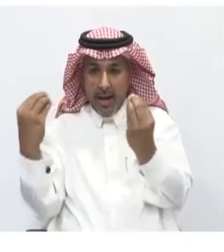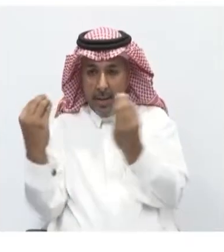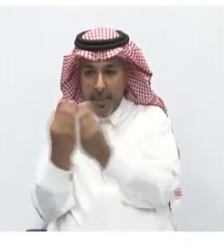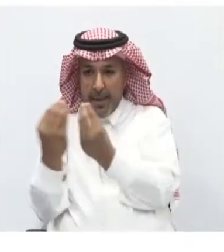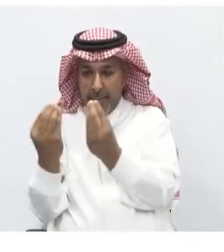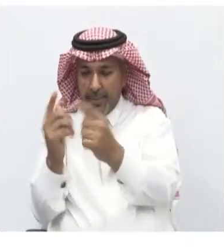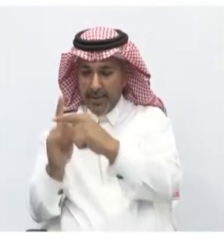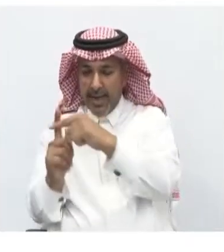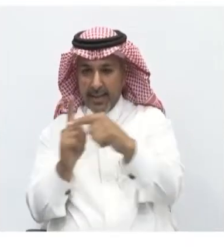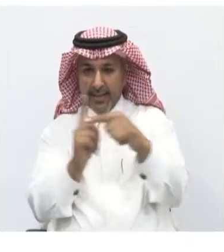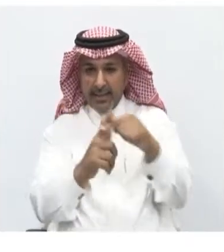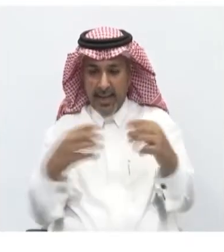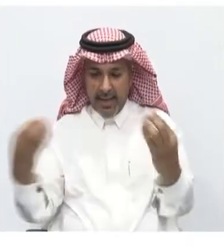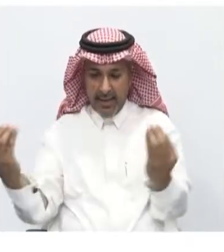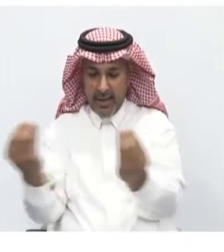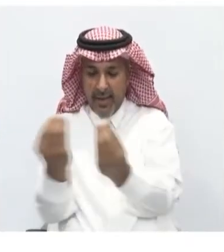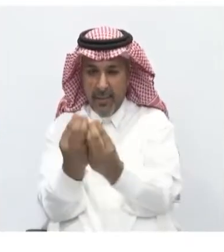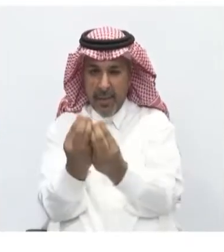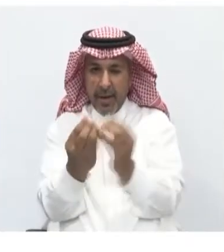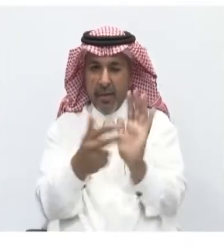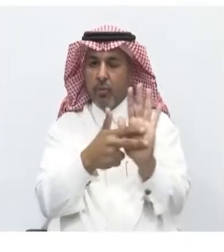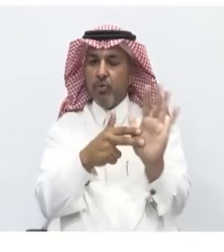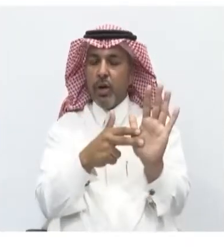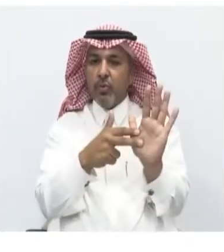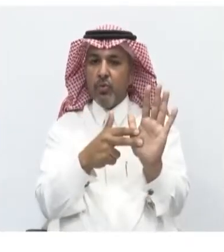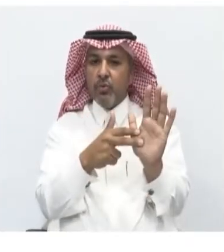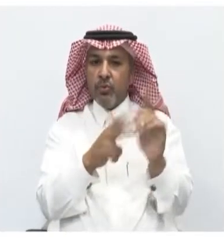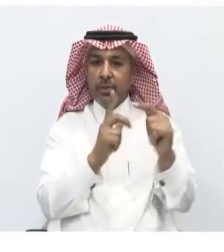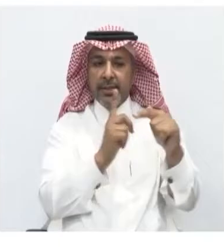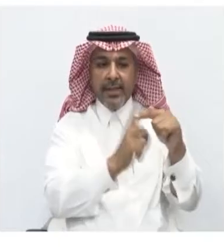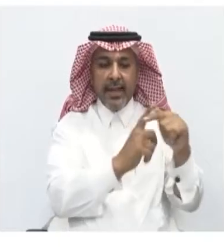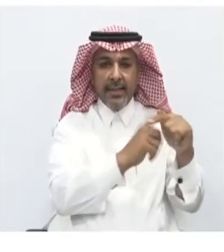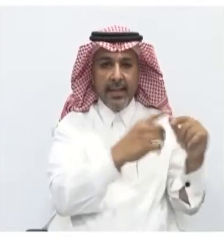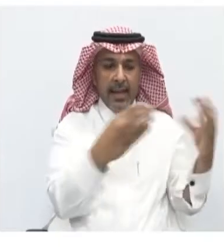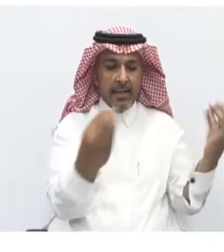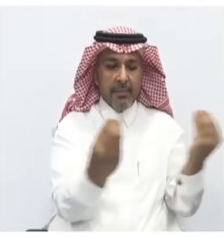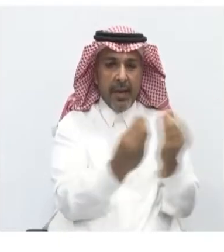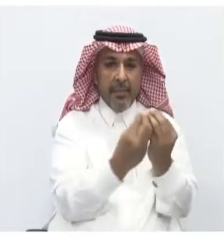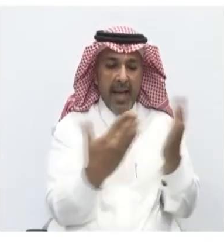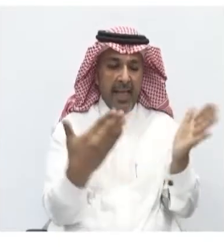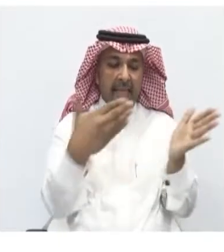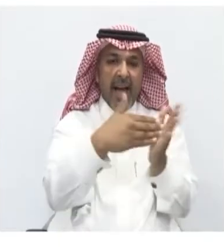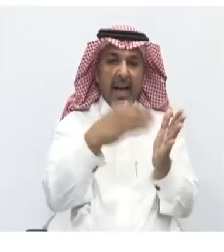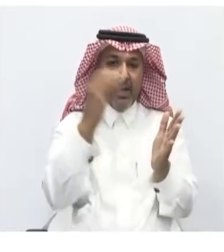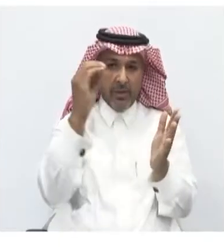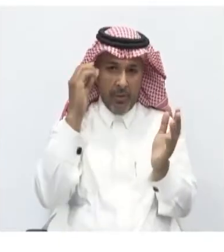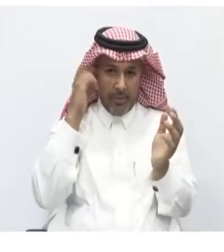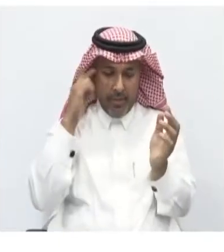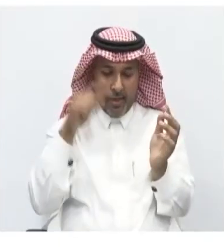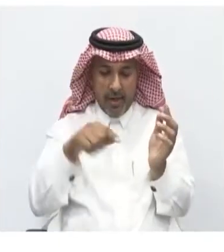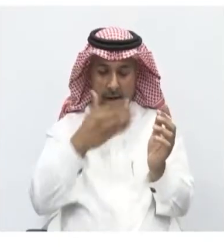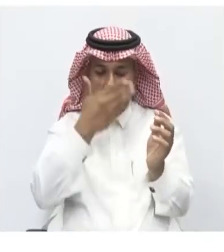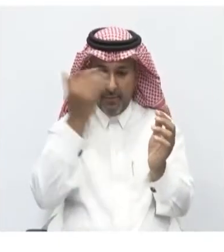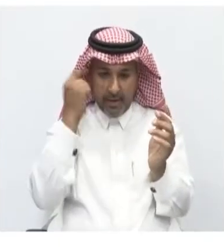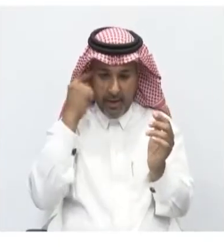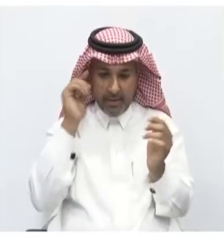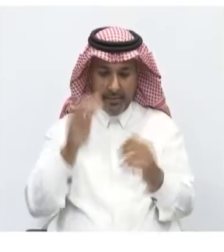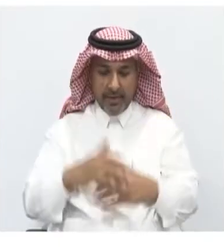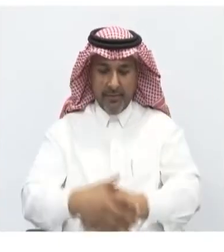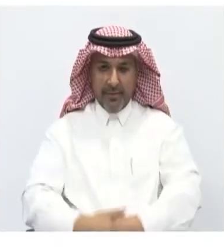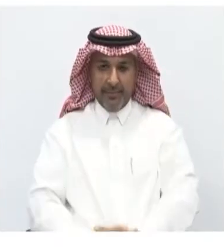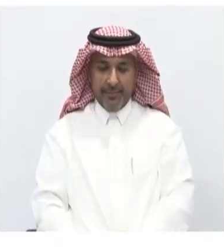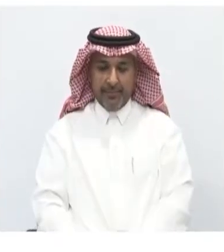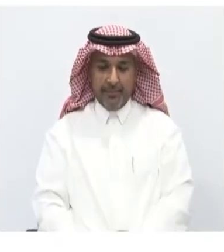المتفاعله يساوي مجموع كتل المواد الناتجه اذا نريد الحسابات الكيميائيه